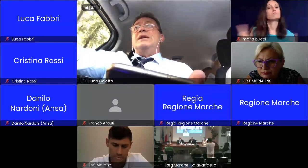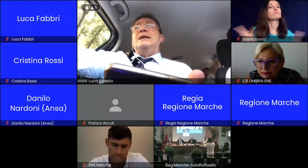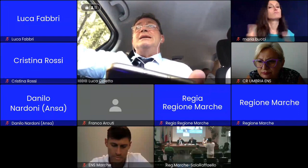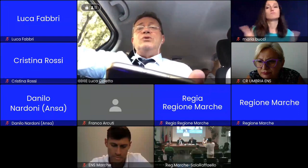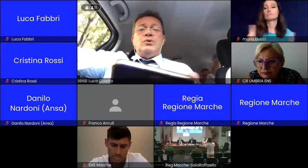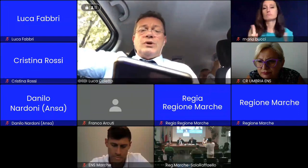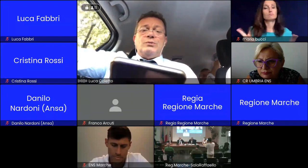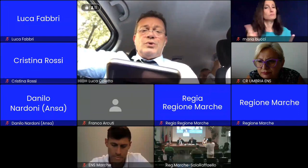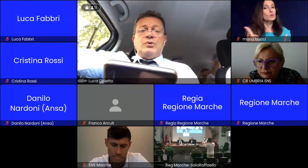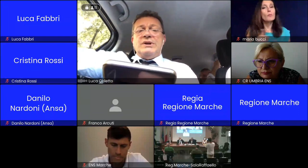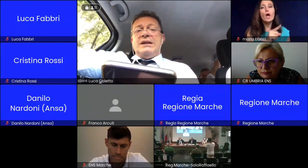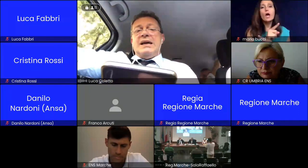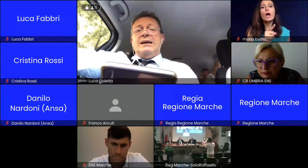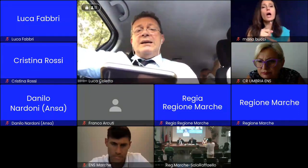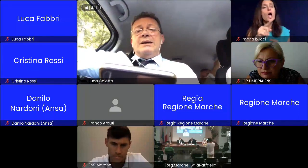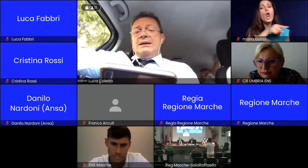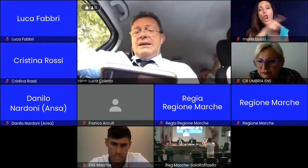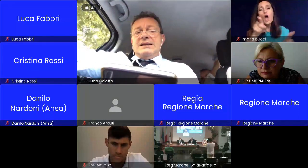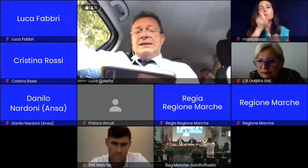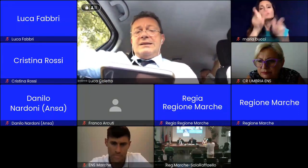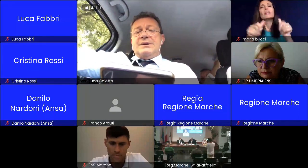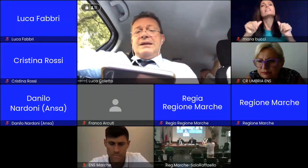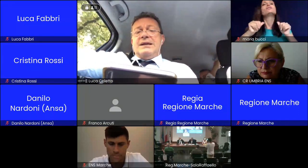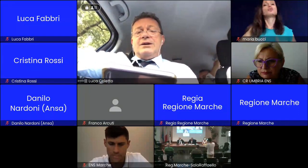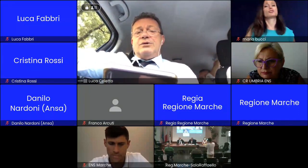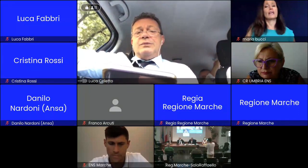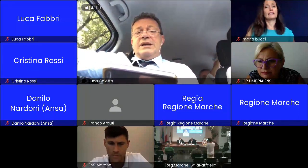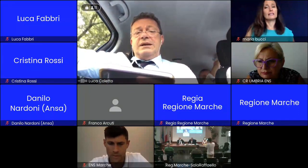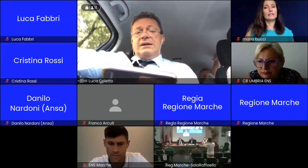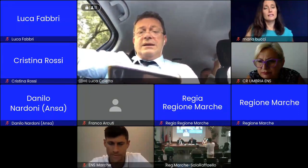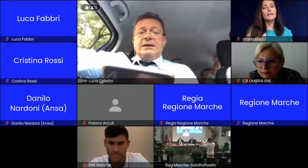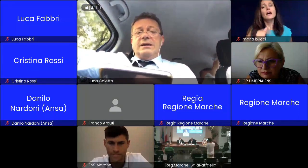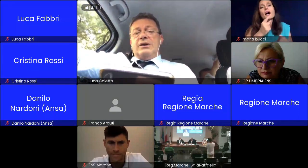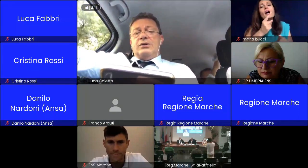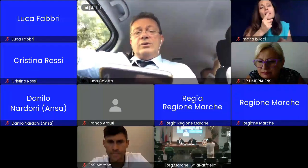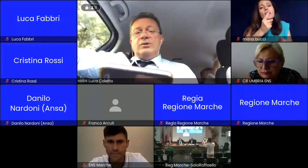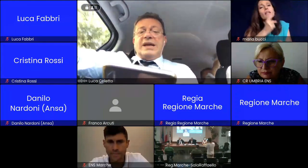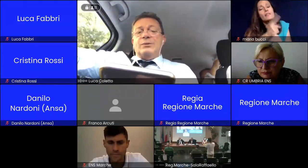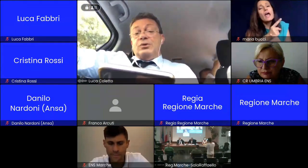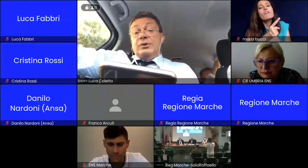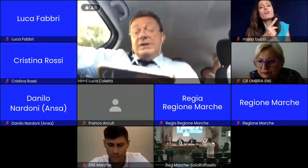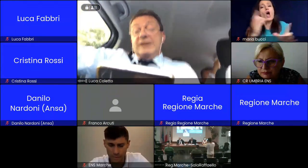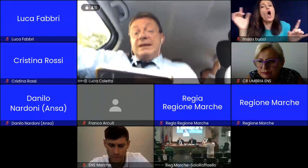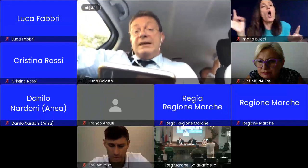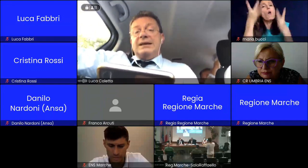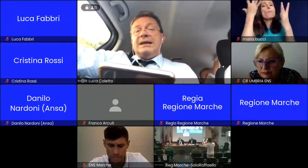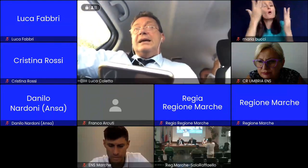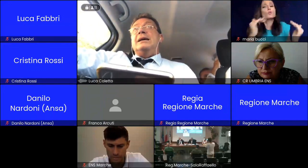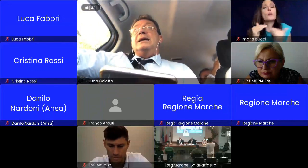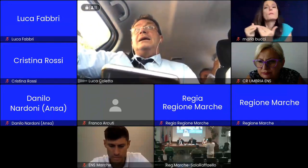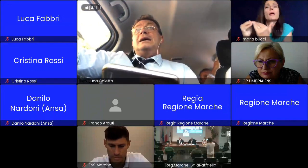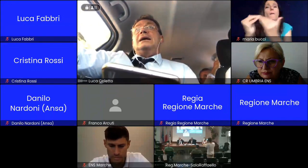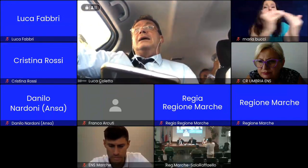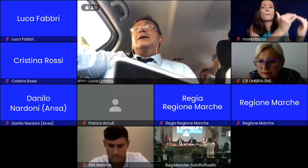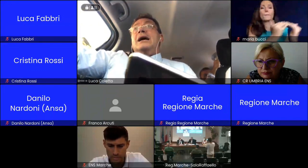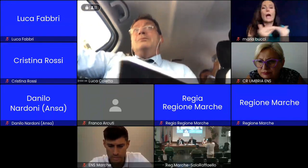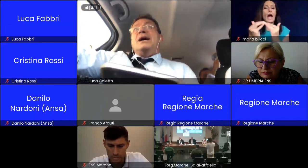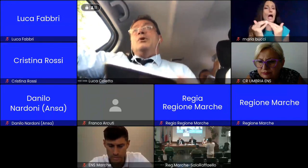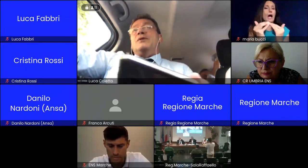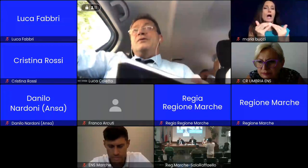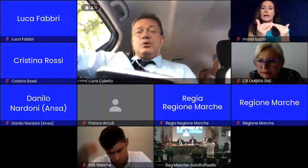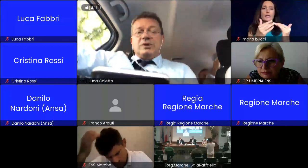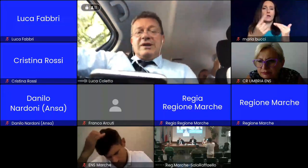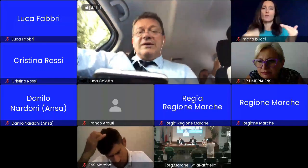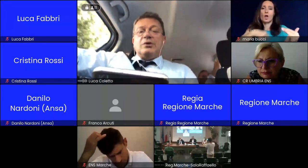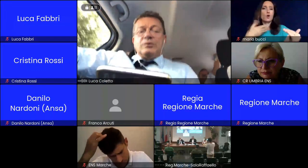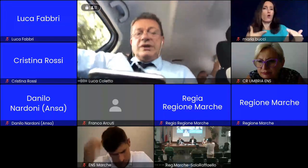possono godere di tutte le opportunità nella stessa maniera come godiamo noi cittadini che